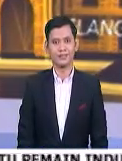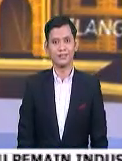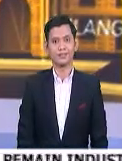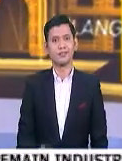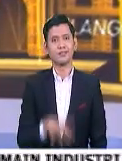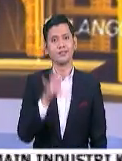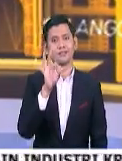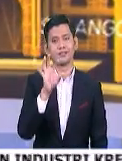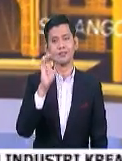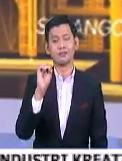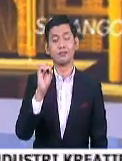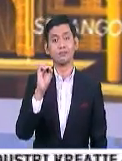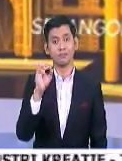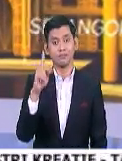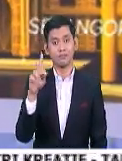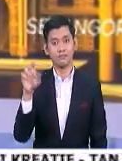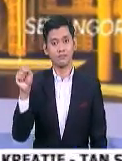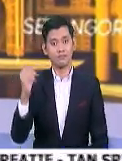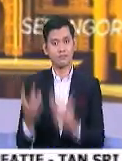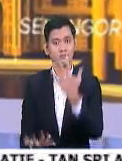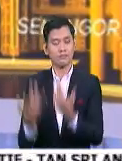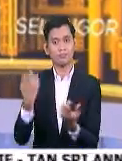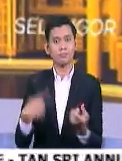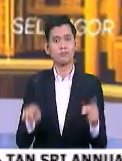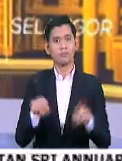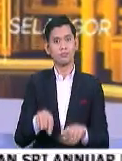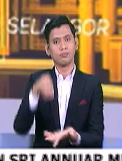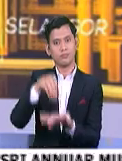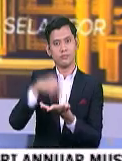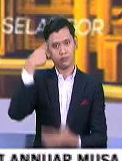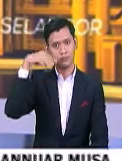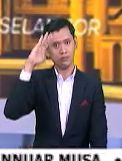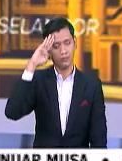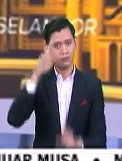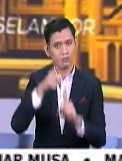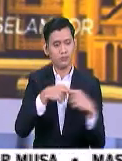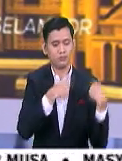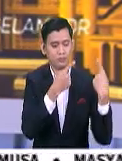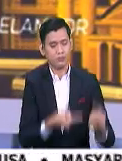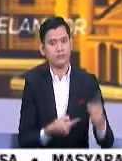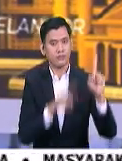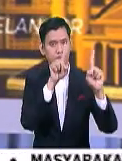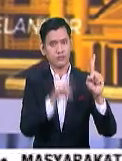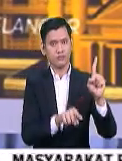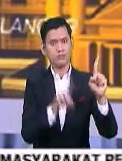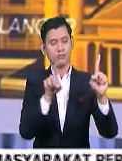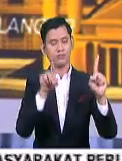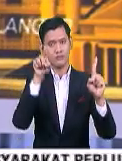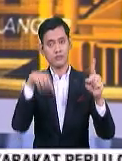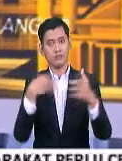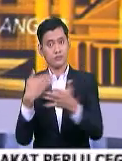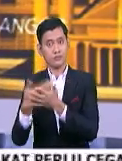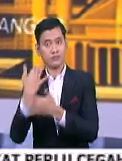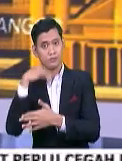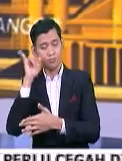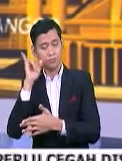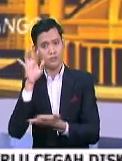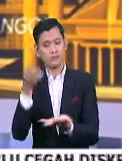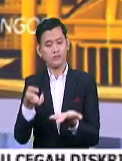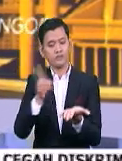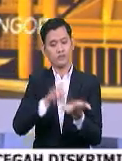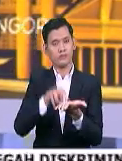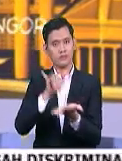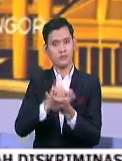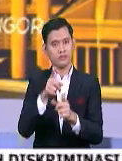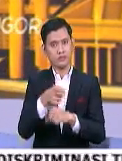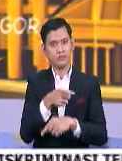90 kiss kebakaran dilaporkan belagu dipenuhi Sejak satu Januari hingga semalaman data itu record kan coba tan bomber